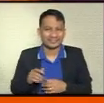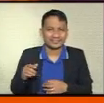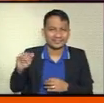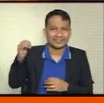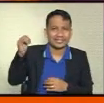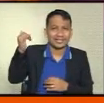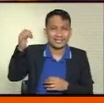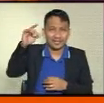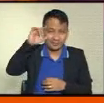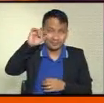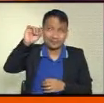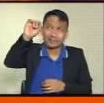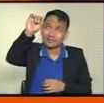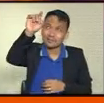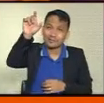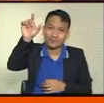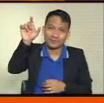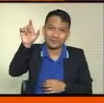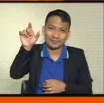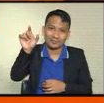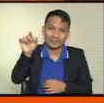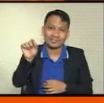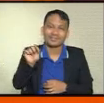sa dilaw na